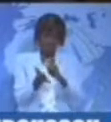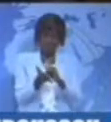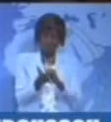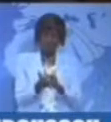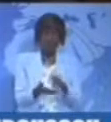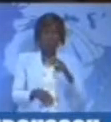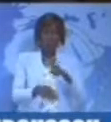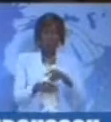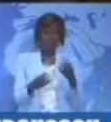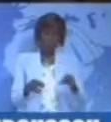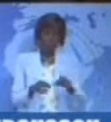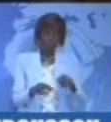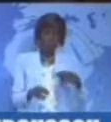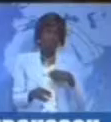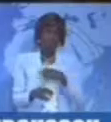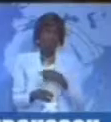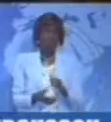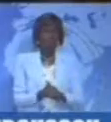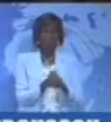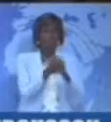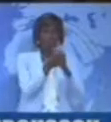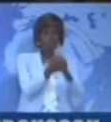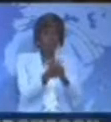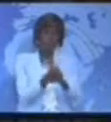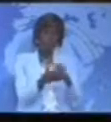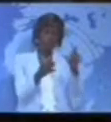de saluer la promulgation par décret numéro